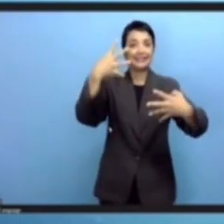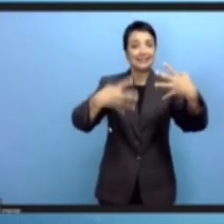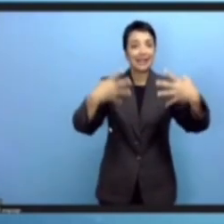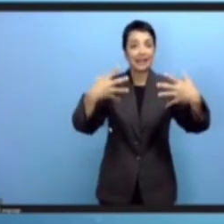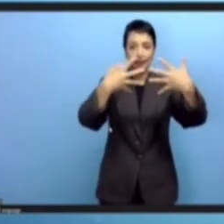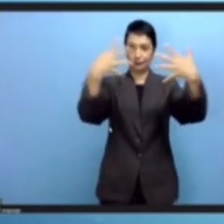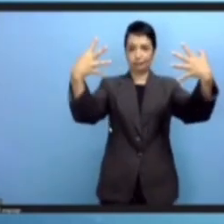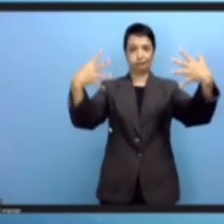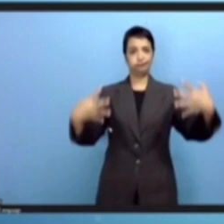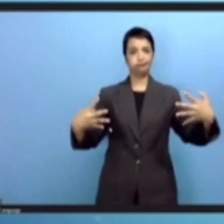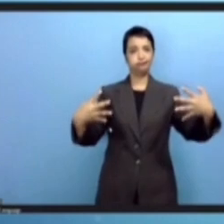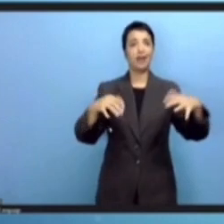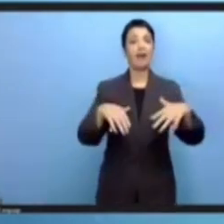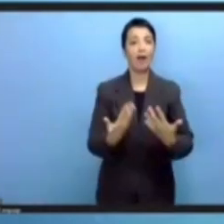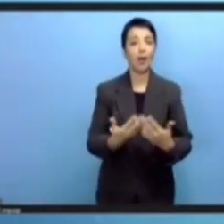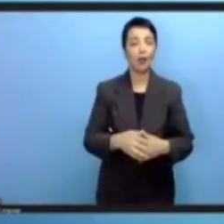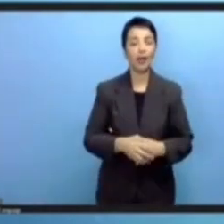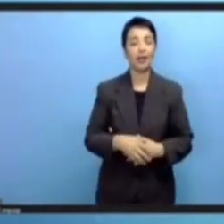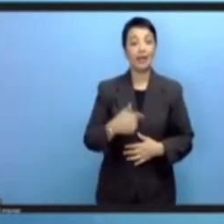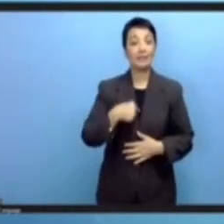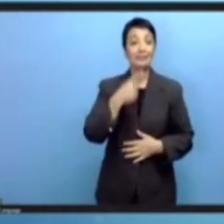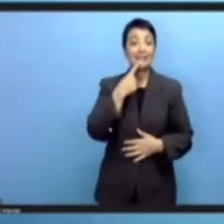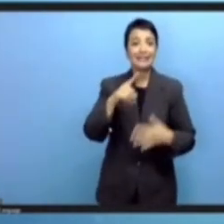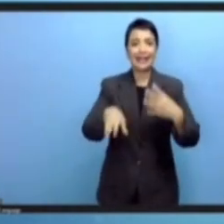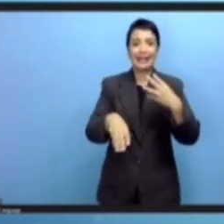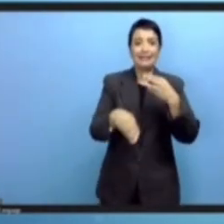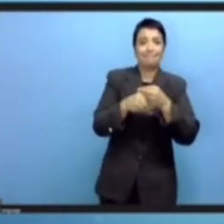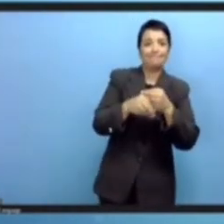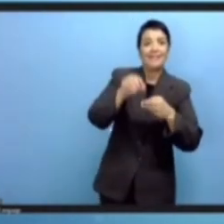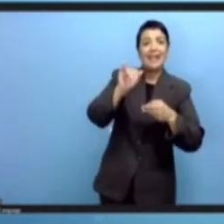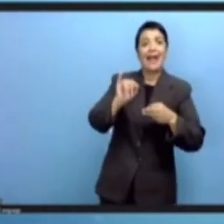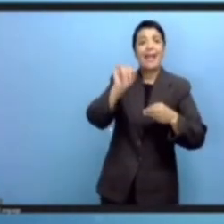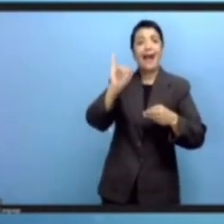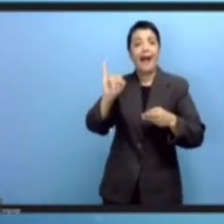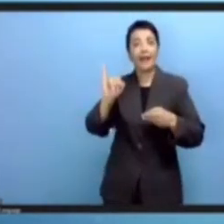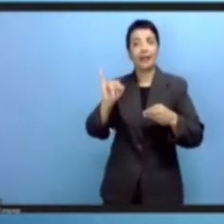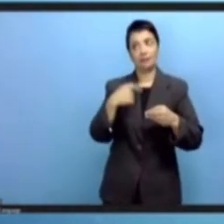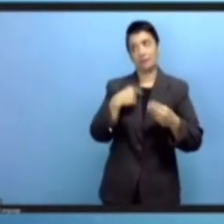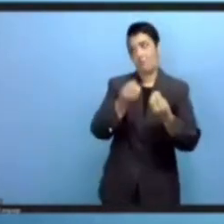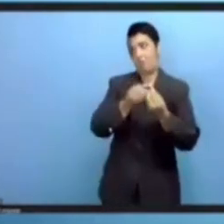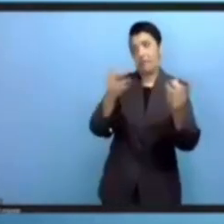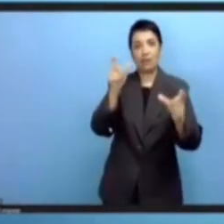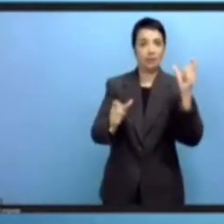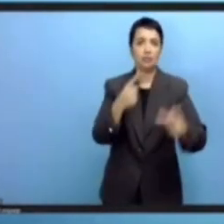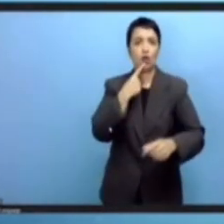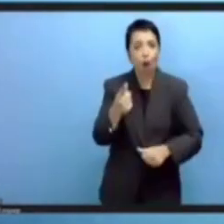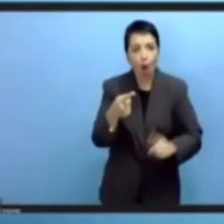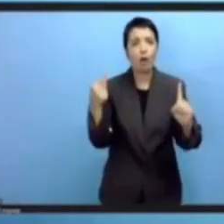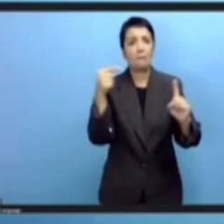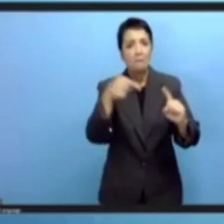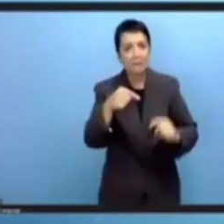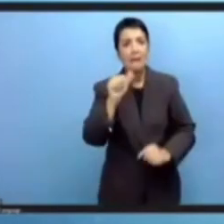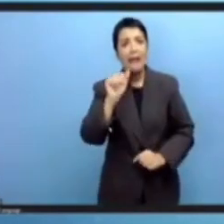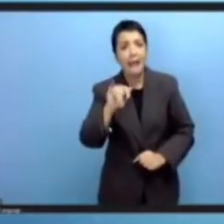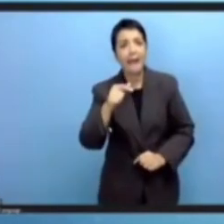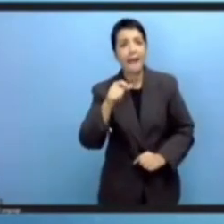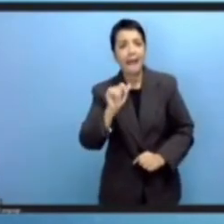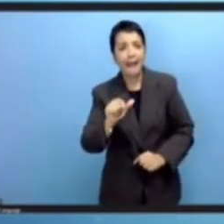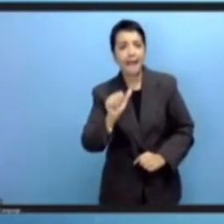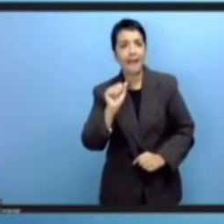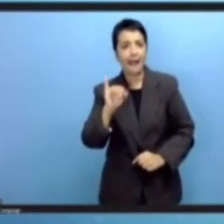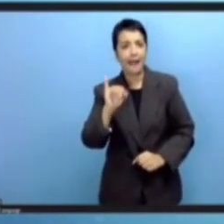c'est l'écosystème des données. Je n'ai pas voulu parler de l'intelligence artificielle, c'est devenu un terme